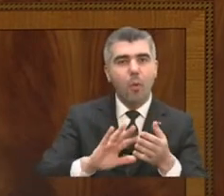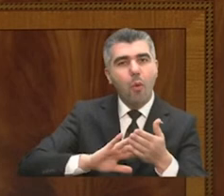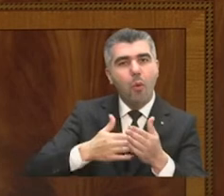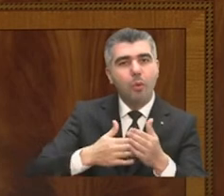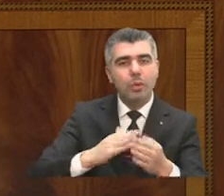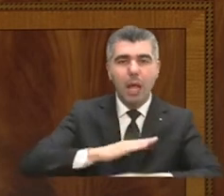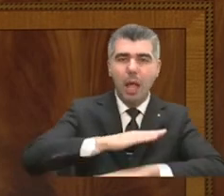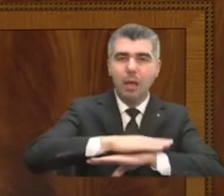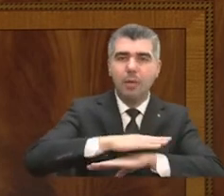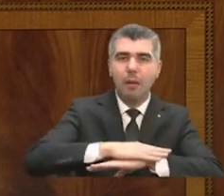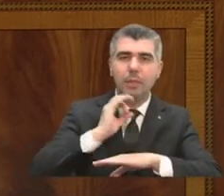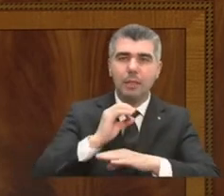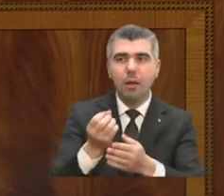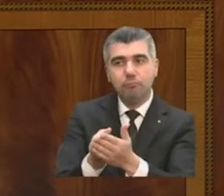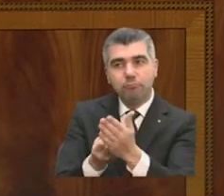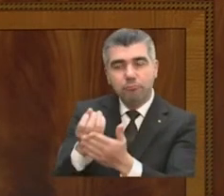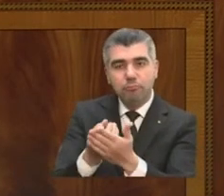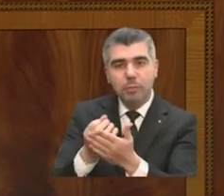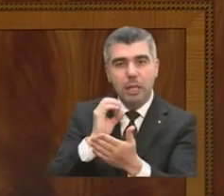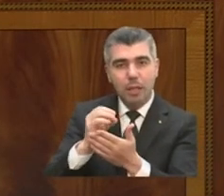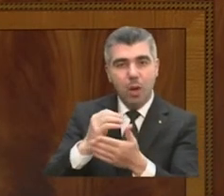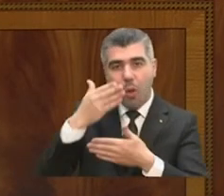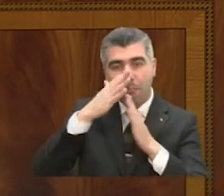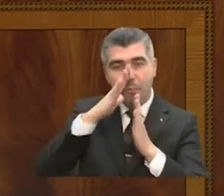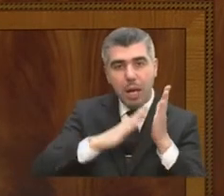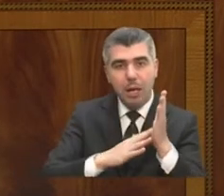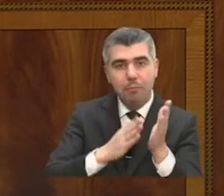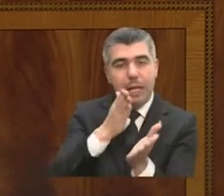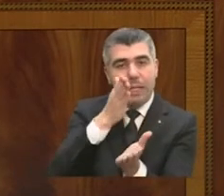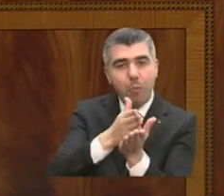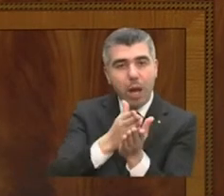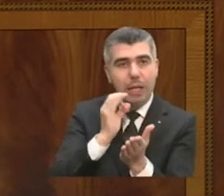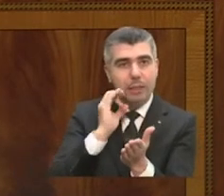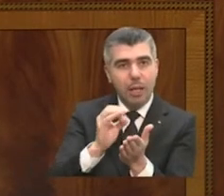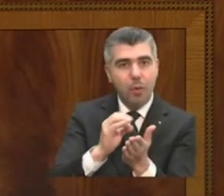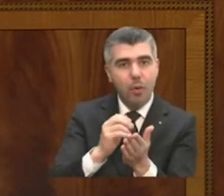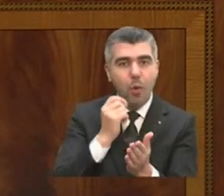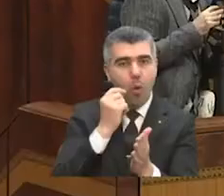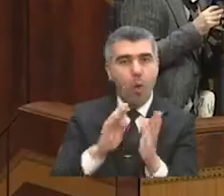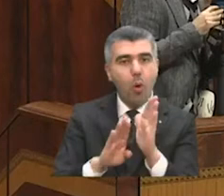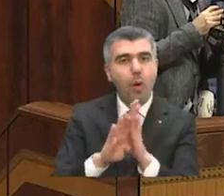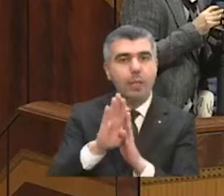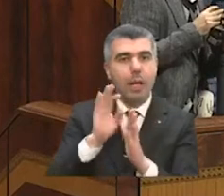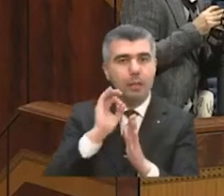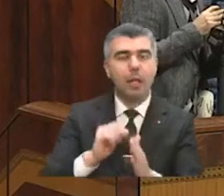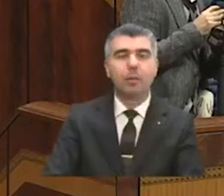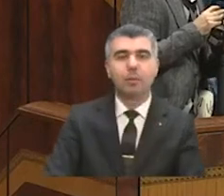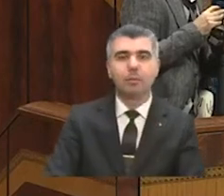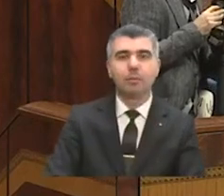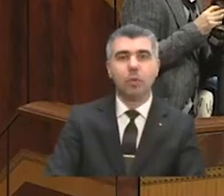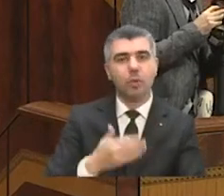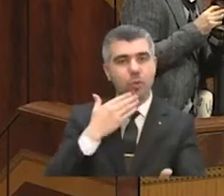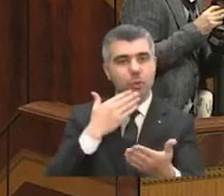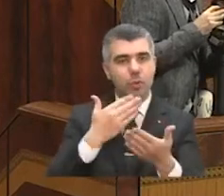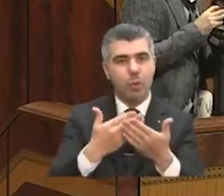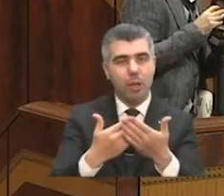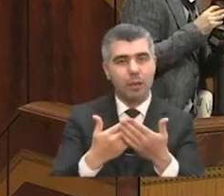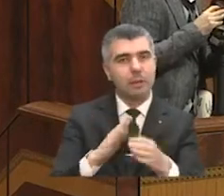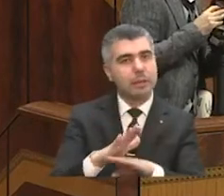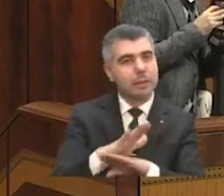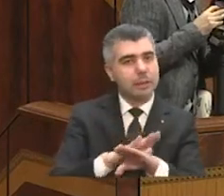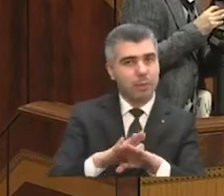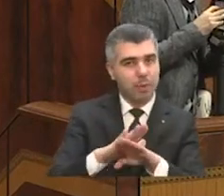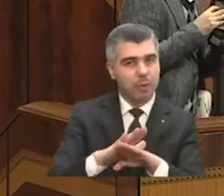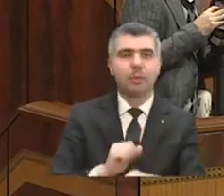en contradiction avec vous-même et que vous ne avez pas le droit